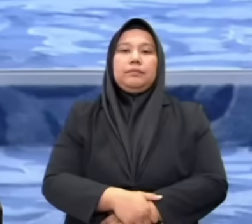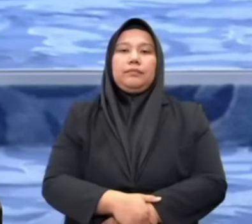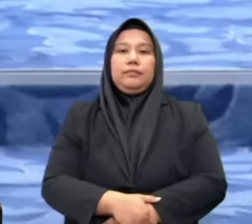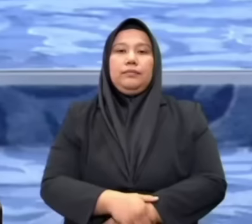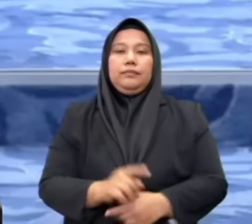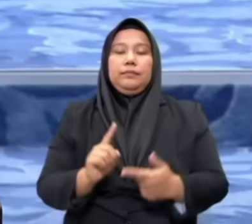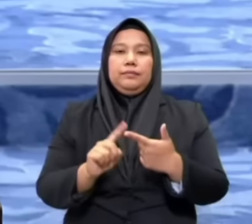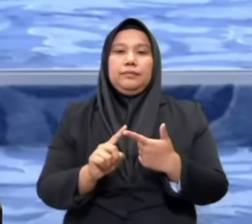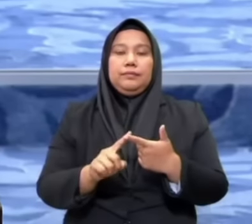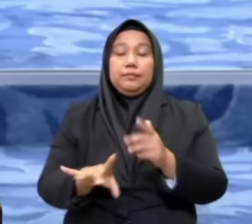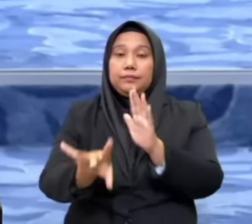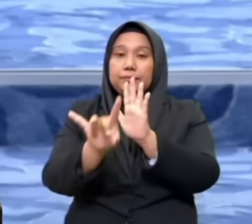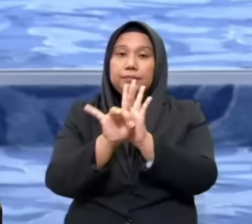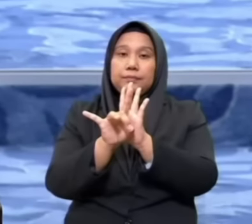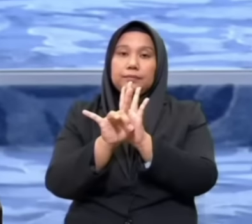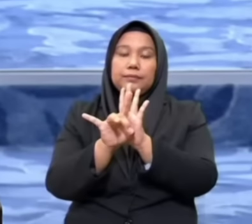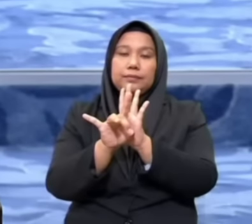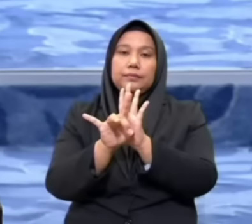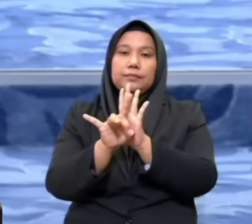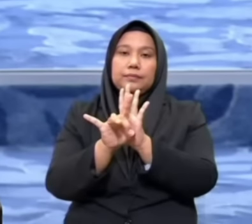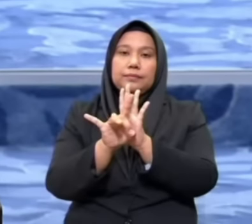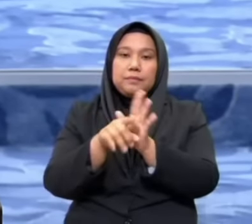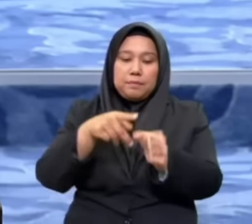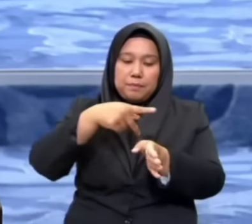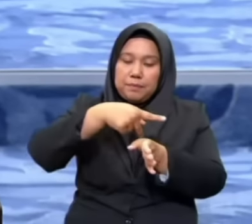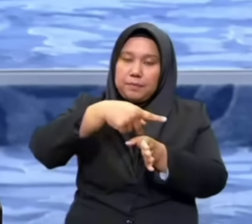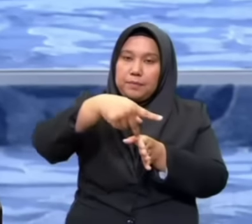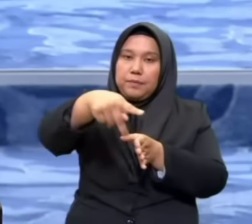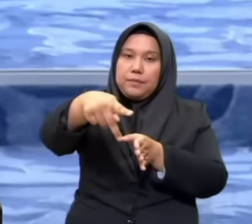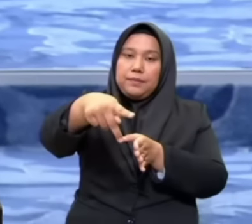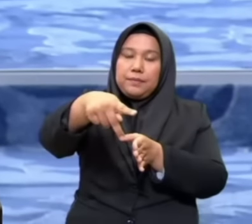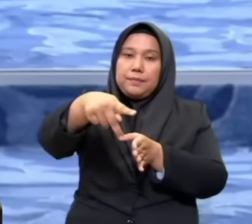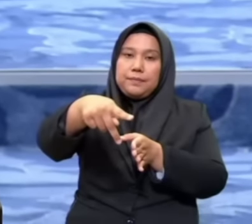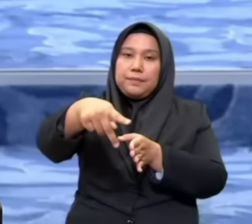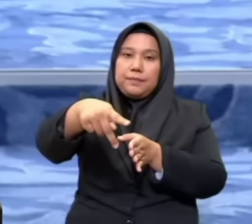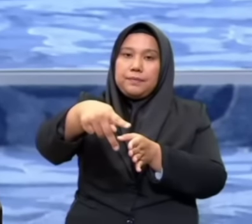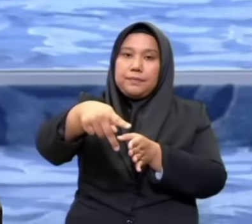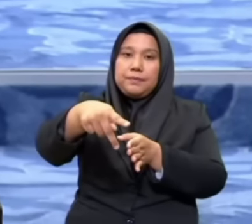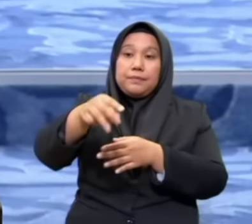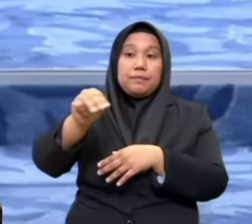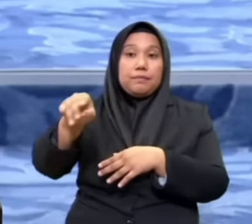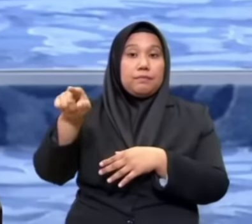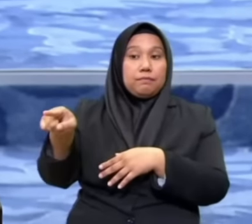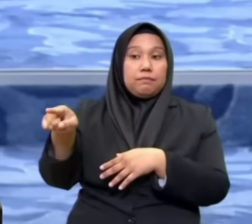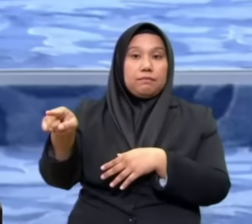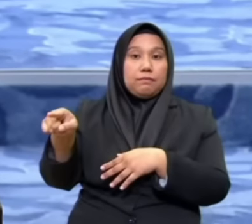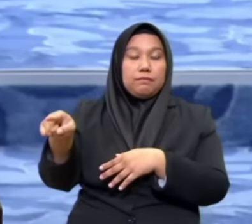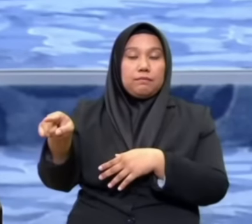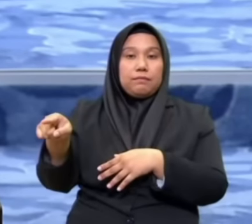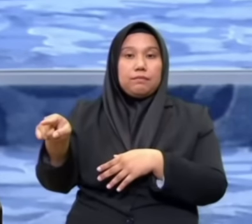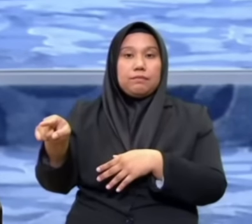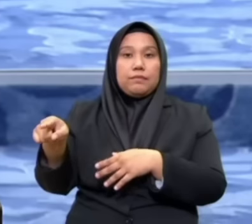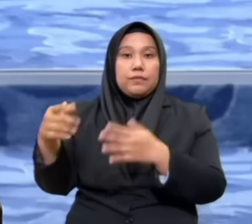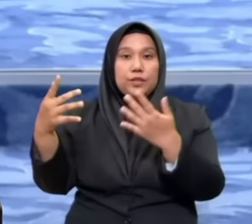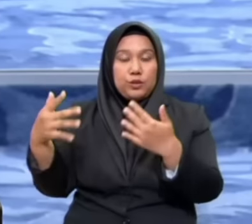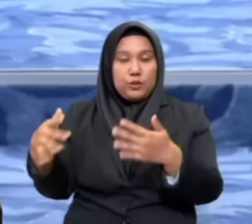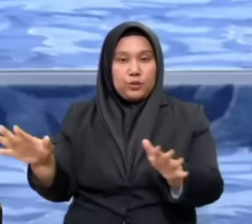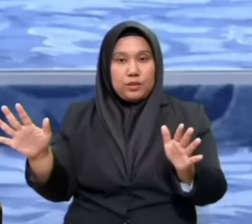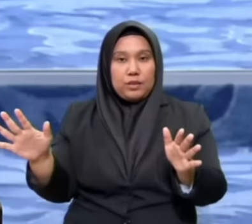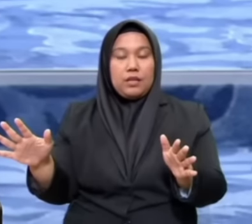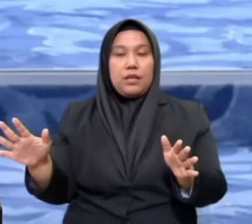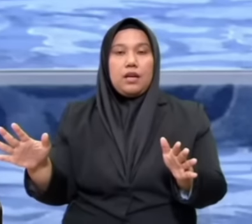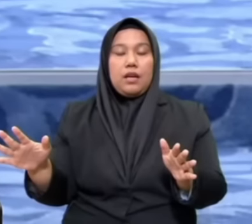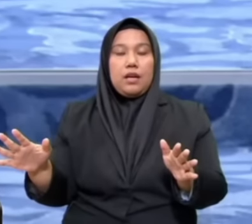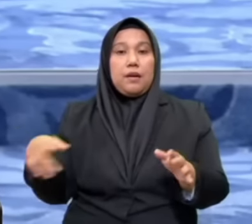Keduanya, yang dilantik itu profesional. Apakah mereka itu pernah pegang jabatan politik, itu bukan